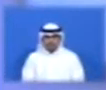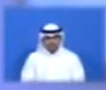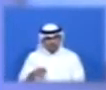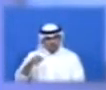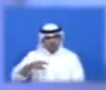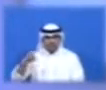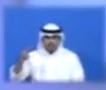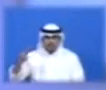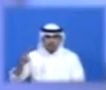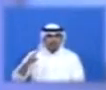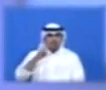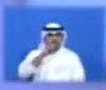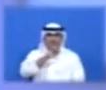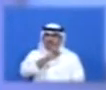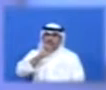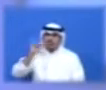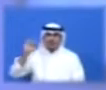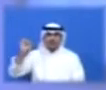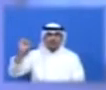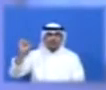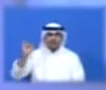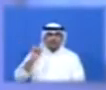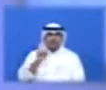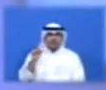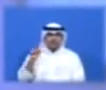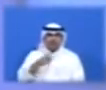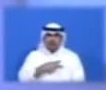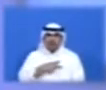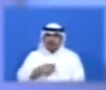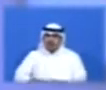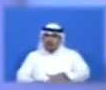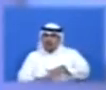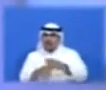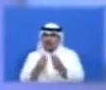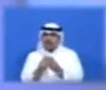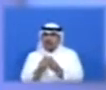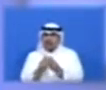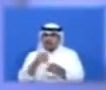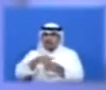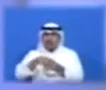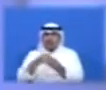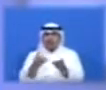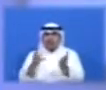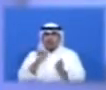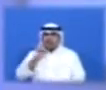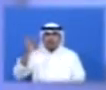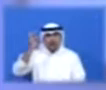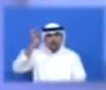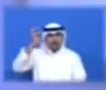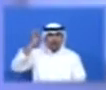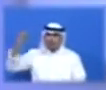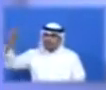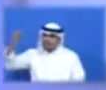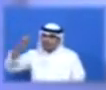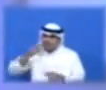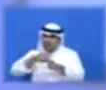غادر معالي رئيس وزراء الجمهورية التونسية الشقيقة مهدي جمعة والوفد المرافق له البلاد بعد زيارة رسمية استمرت يومين